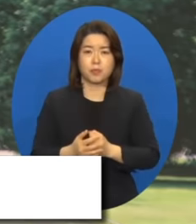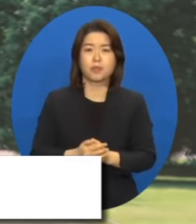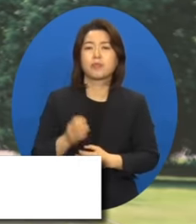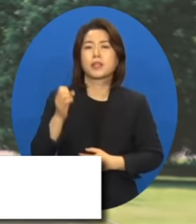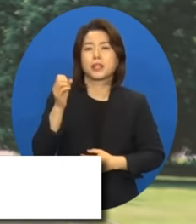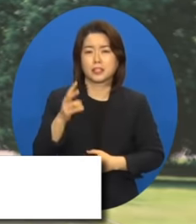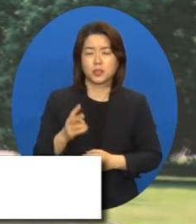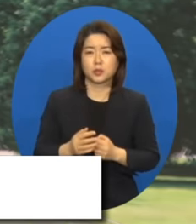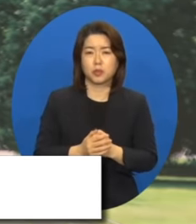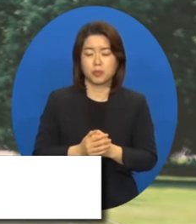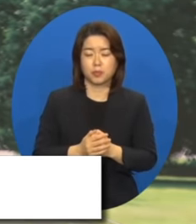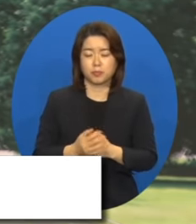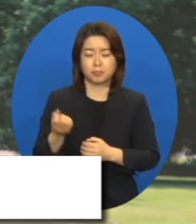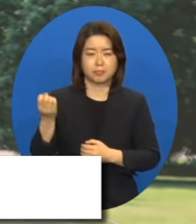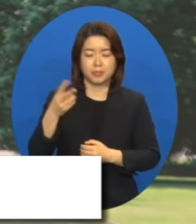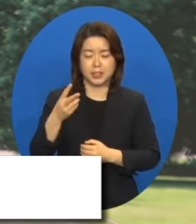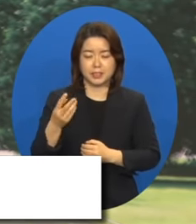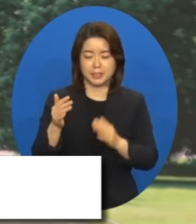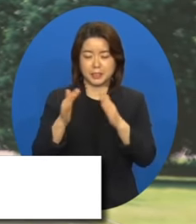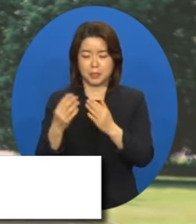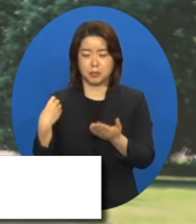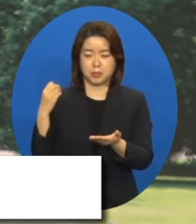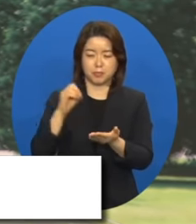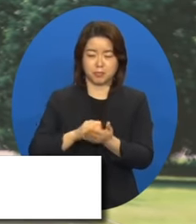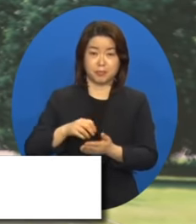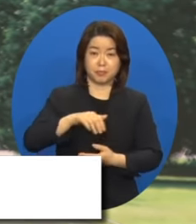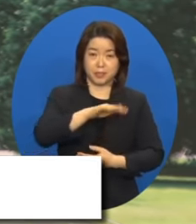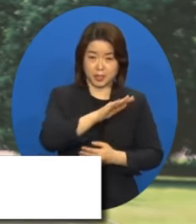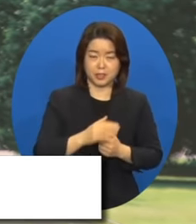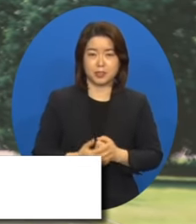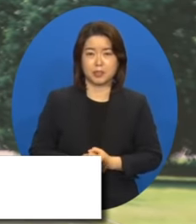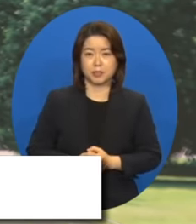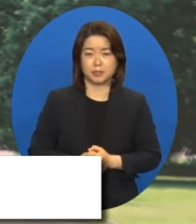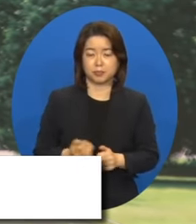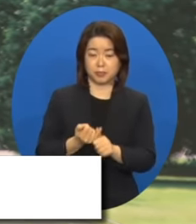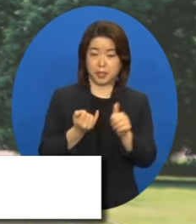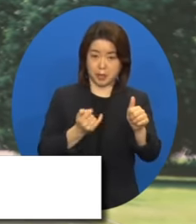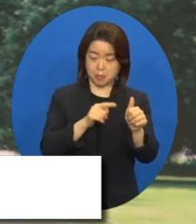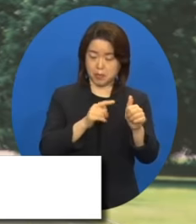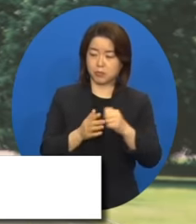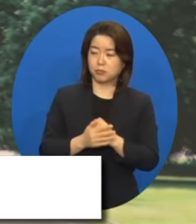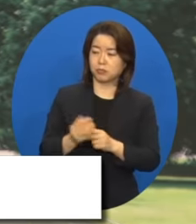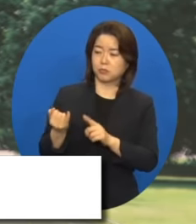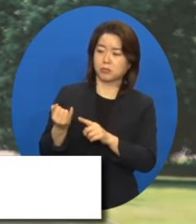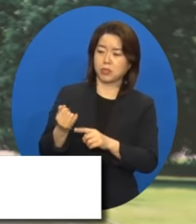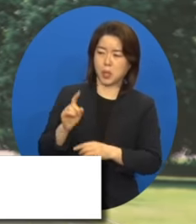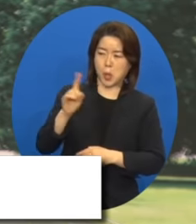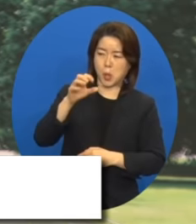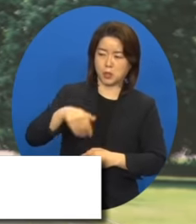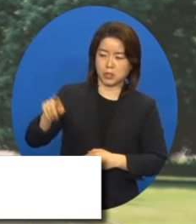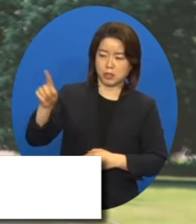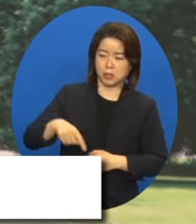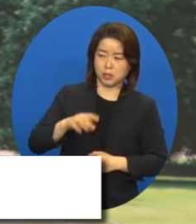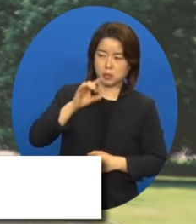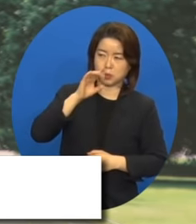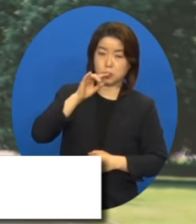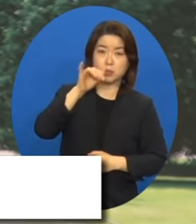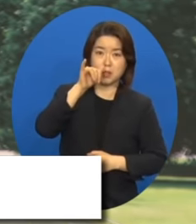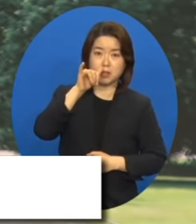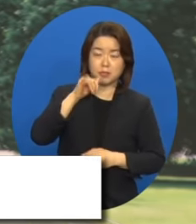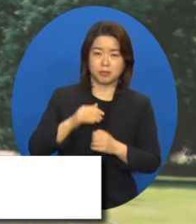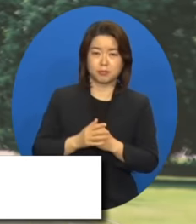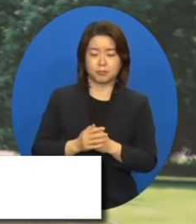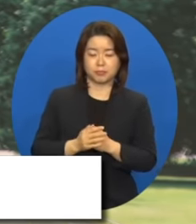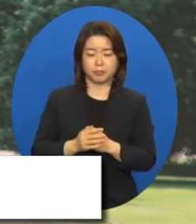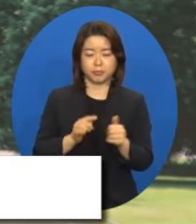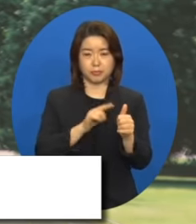그리고 집으로 갔습니다. 남편이 아내가 어디 갔다 왔나 궁금하지요. 남편